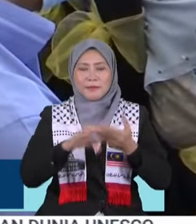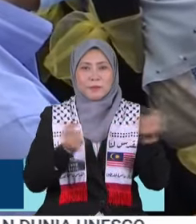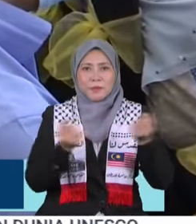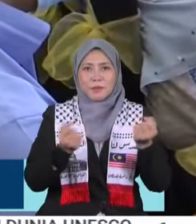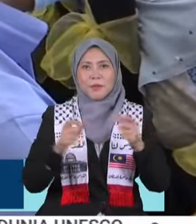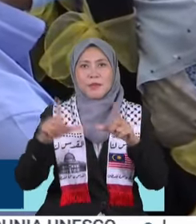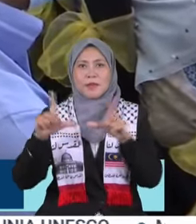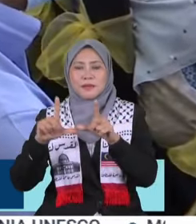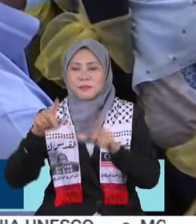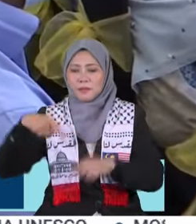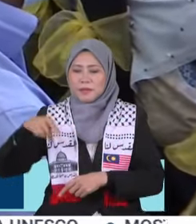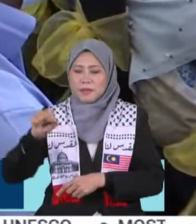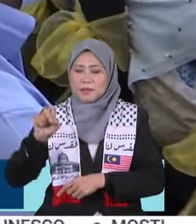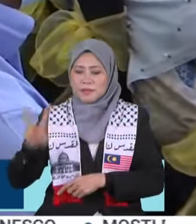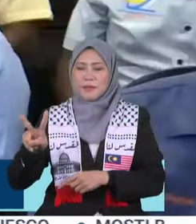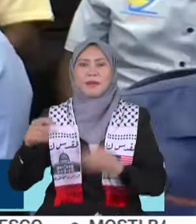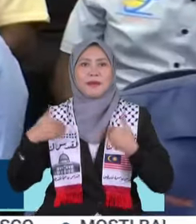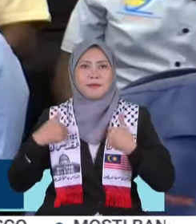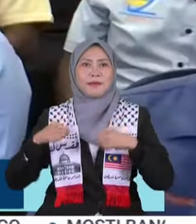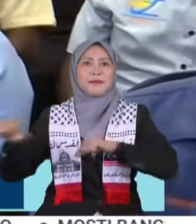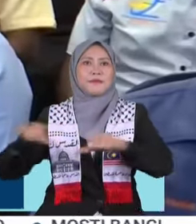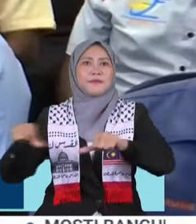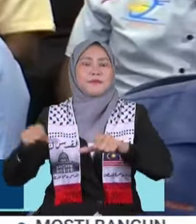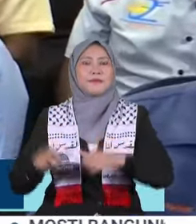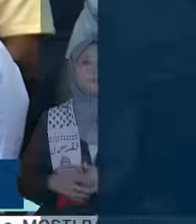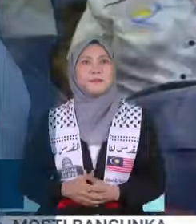lesen PSV yang masih aktif.